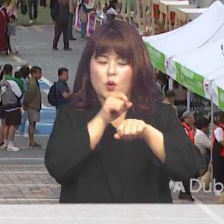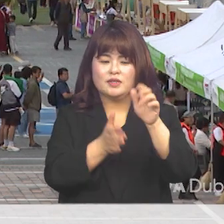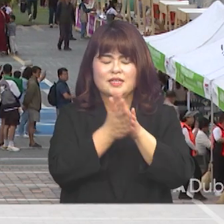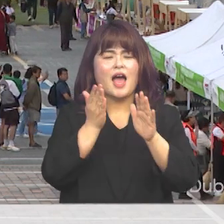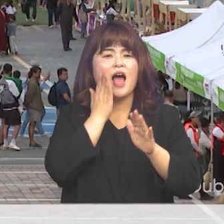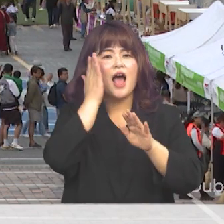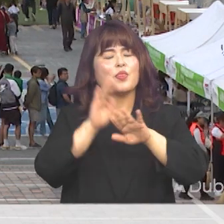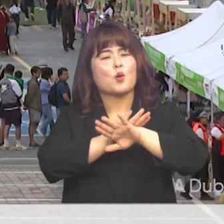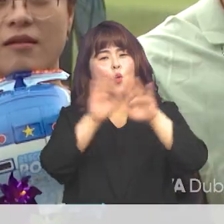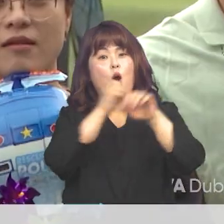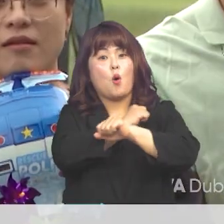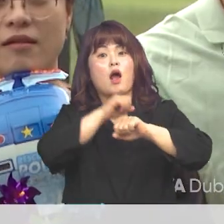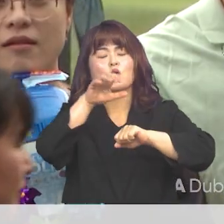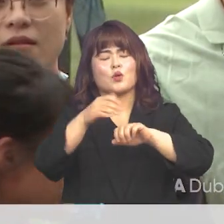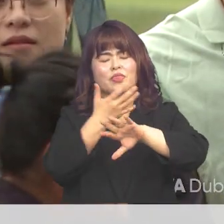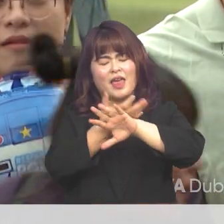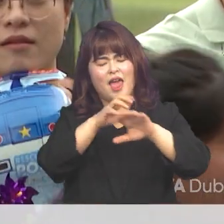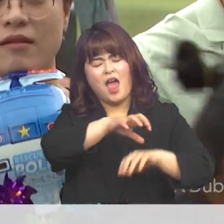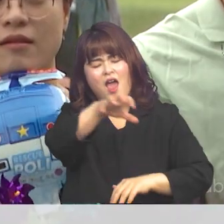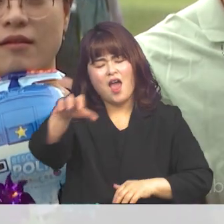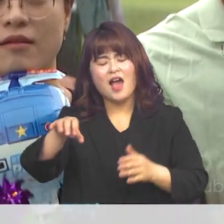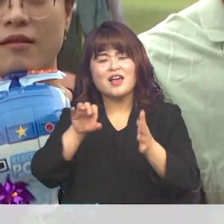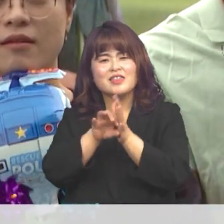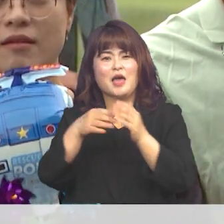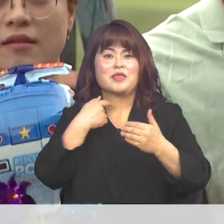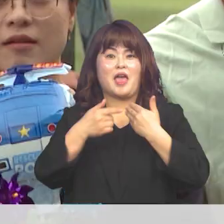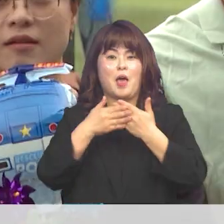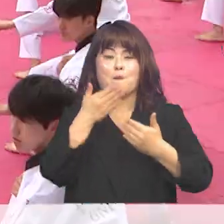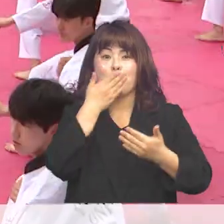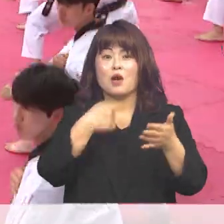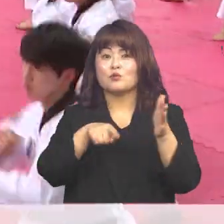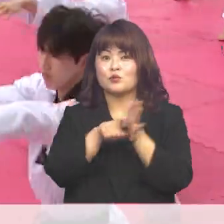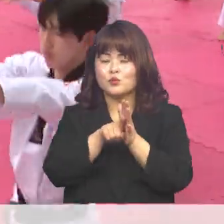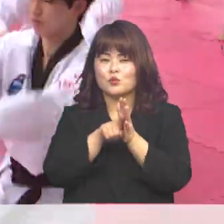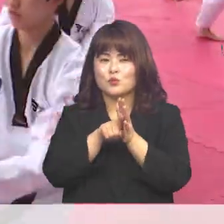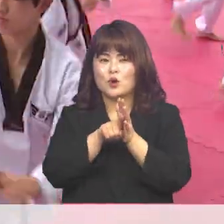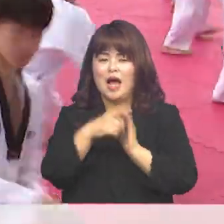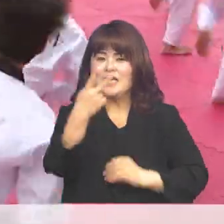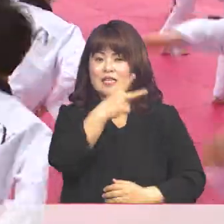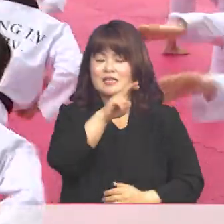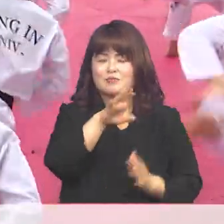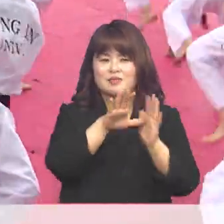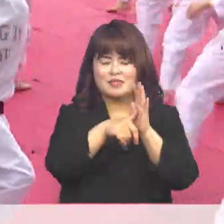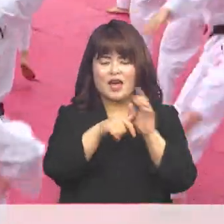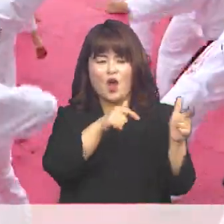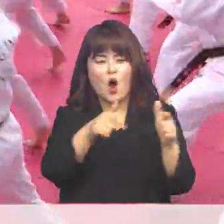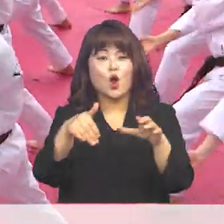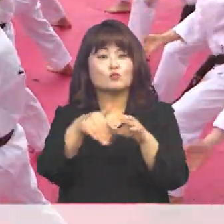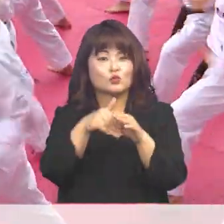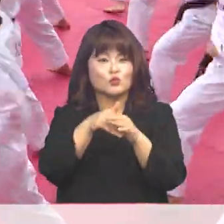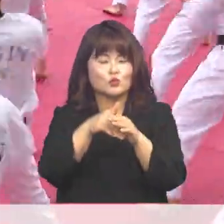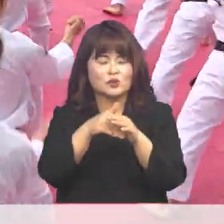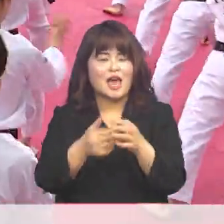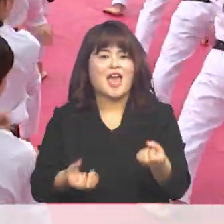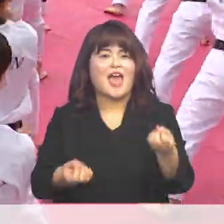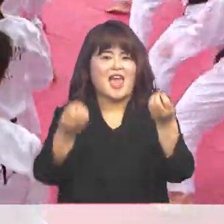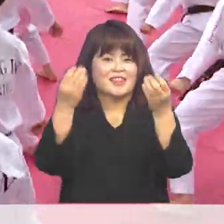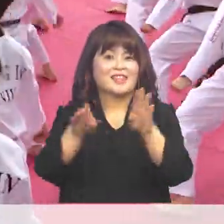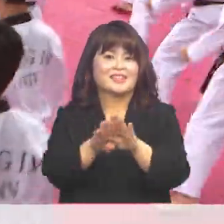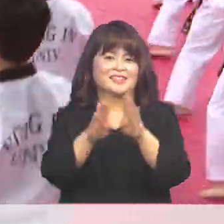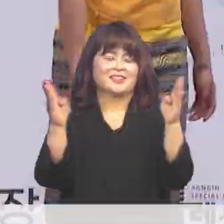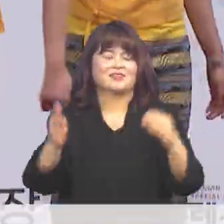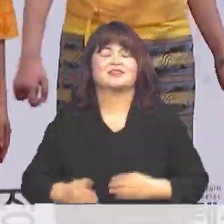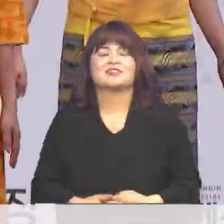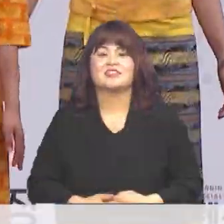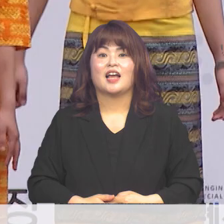시청 하늘광장에서 세계 다양한 나라의 문화를 체험할 수 있는 2024온 가족 다문화 축제위와 패밀리 행사를